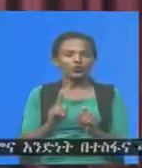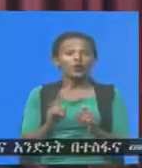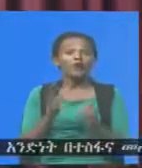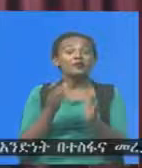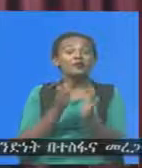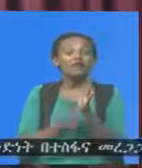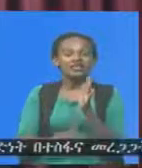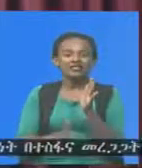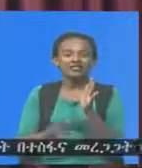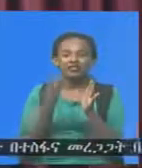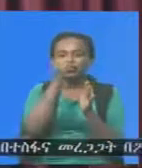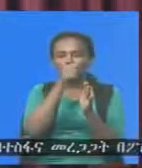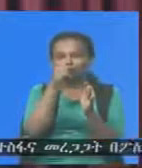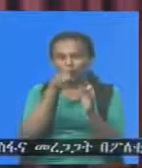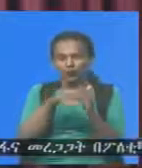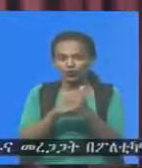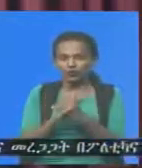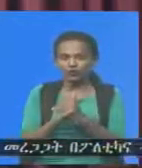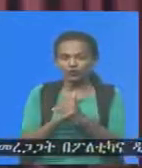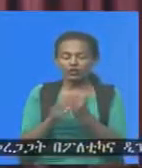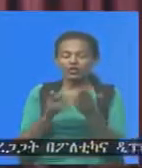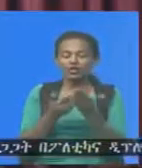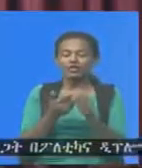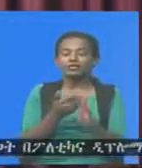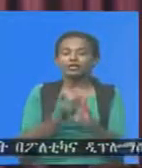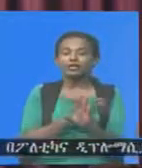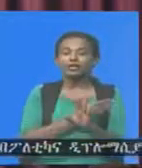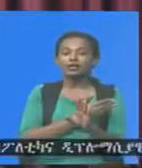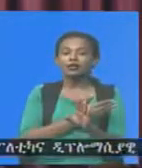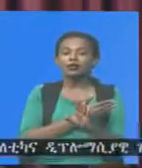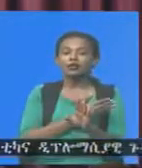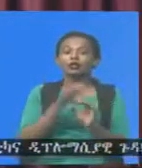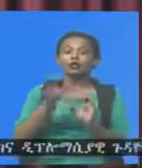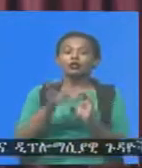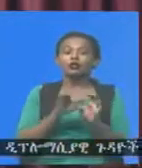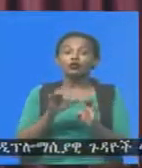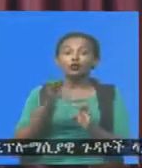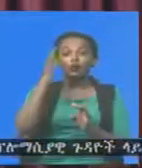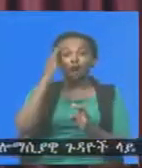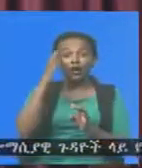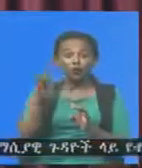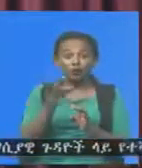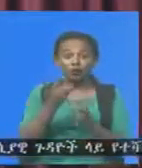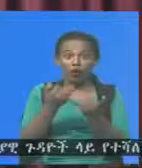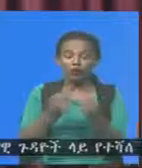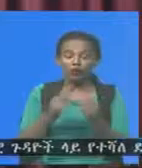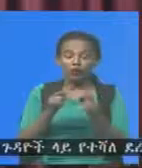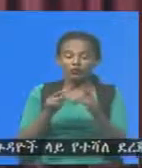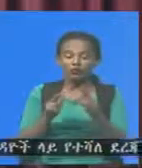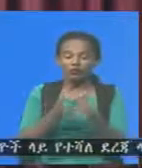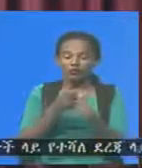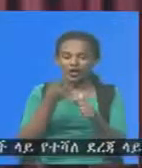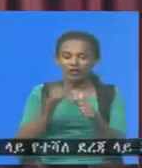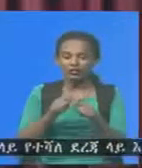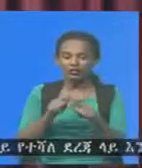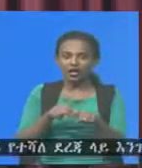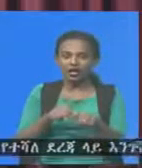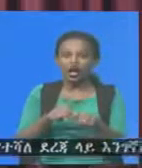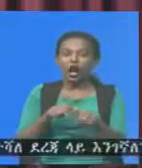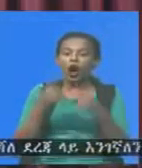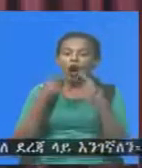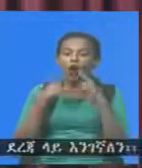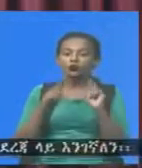ምህረት ኢትዮጵያ ውስጥ ከዚህ ቀደም ተደርጎ የሚያቅ ቢሆንም አሁን ለመጀመሪያ ጊዜ አዋጁ ተሰርቶ